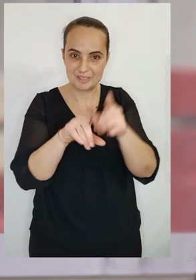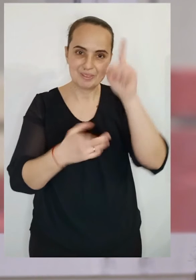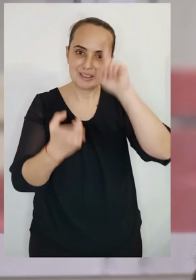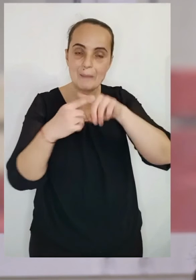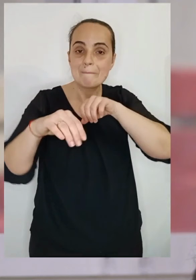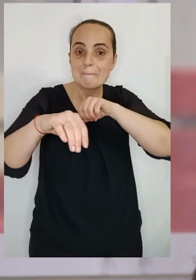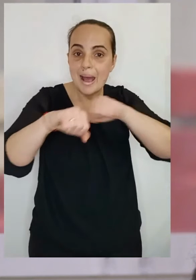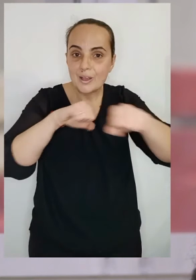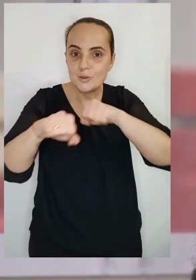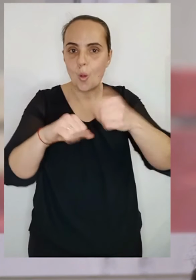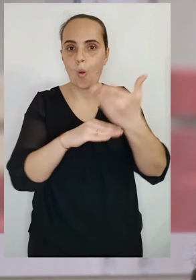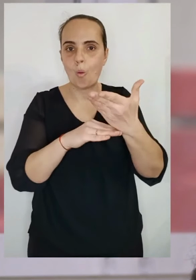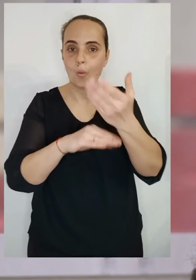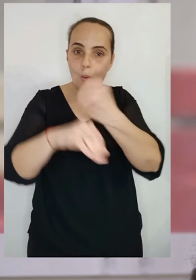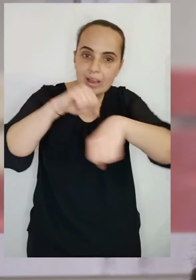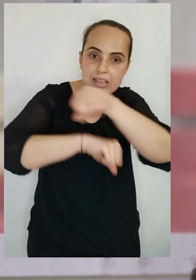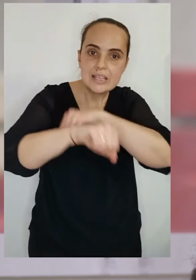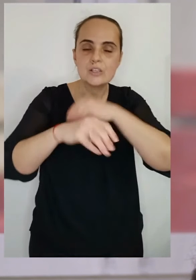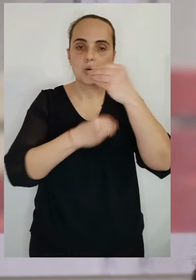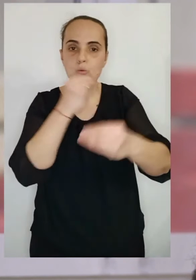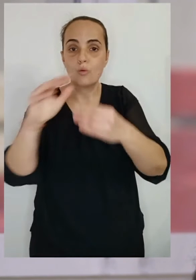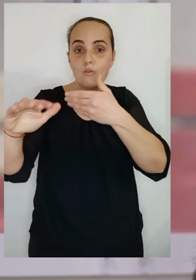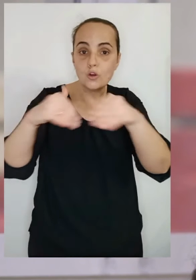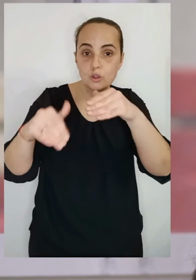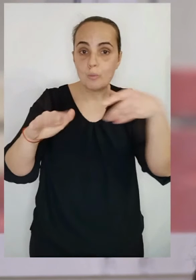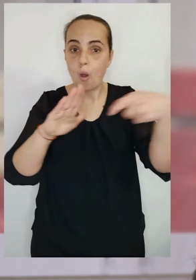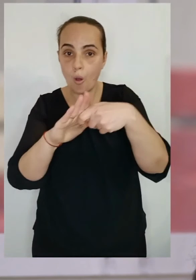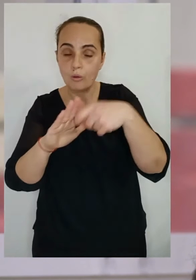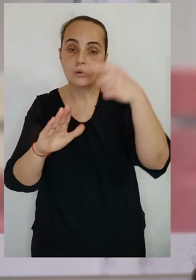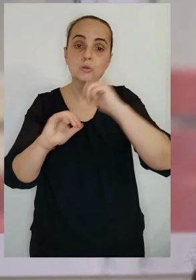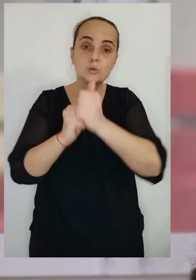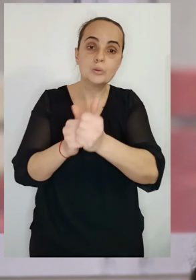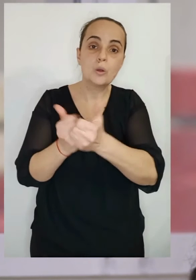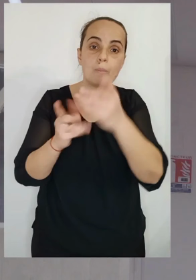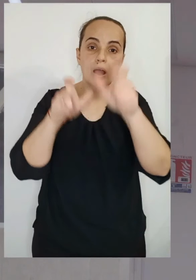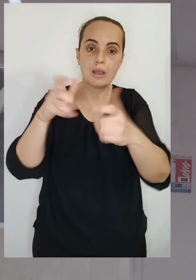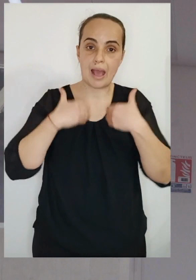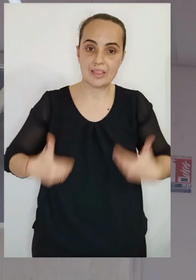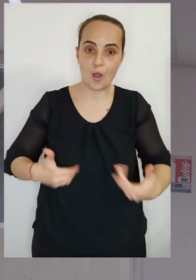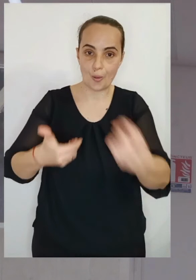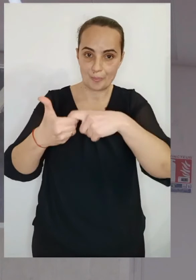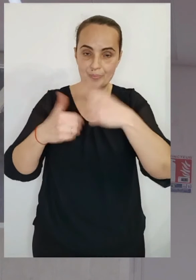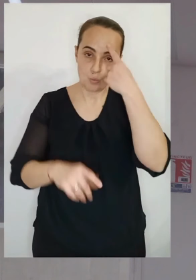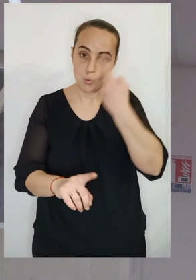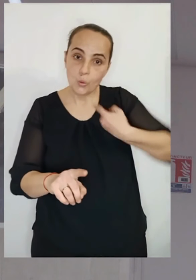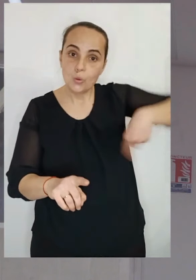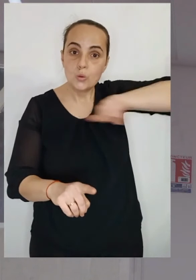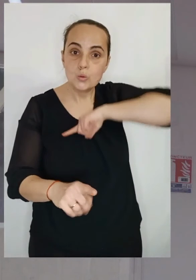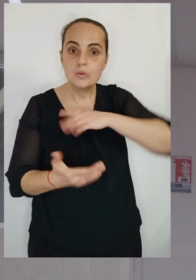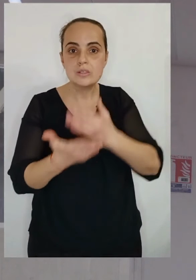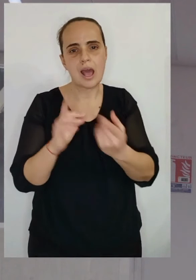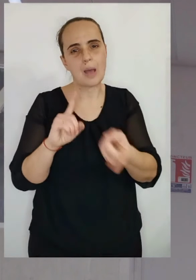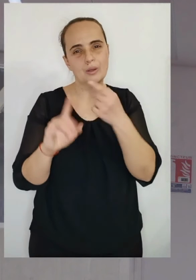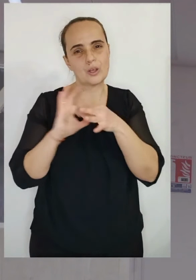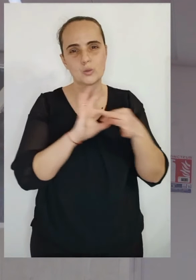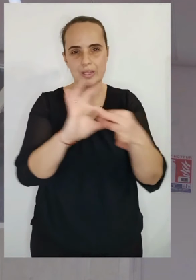des actions qu'ils peuvent conduire ou sur des fonctionnements en fonction aussi de leur nombre d'adhérents. Mais pour nous, c'est un